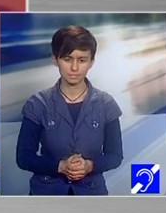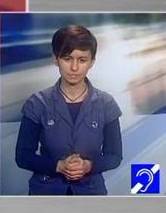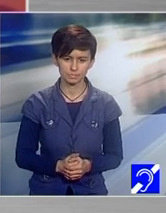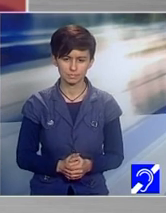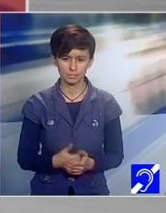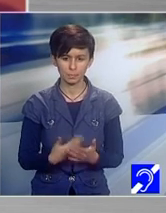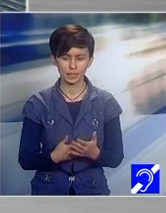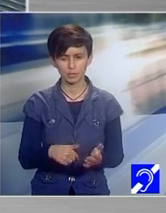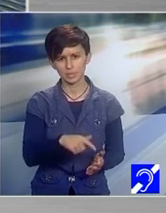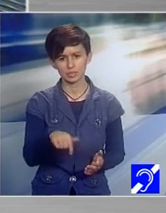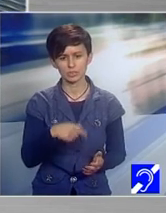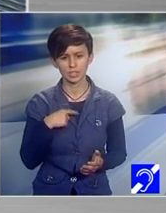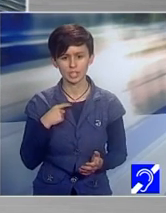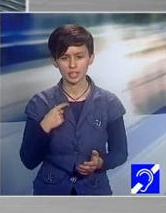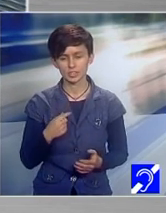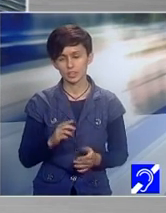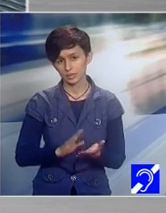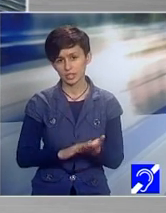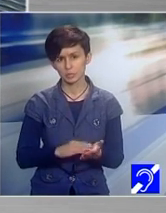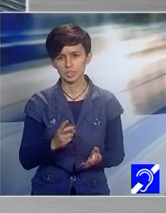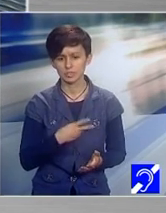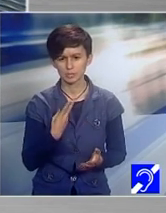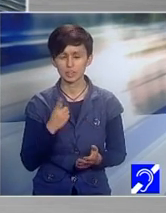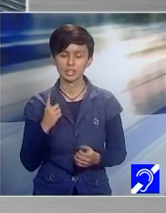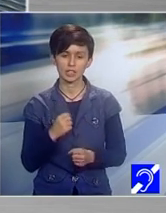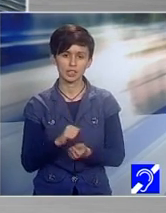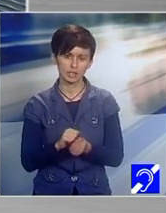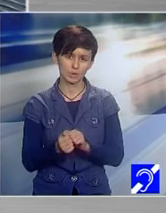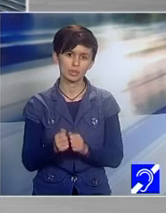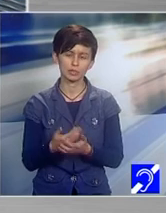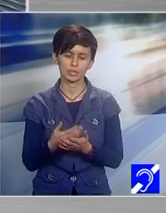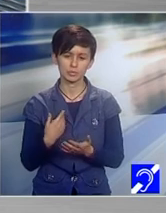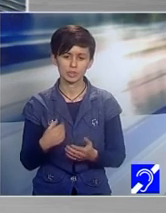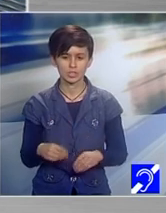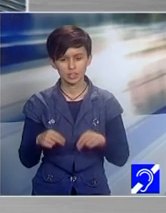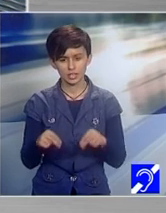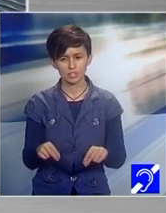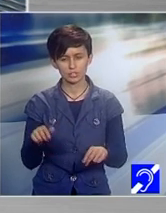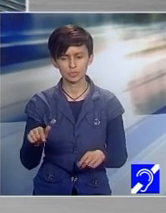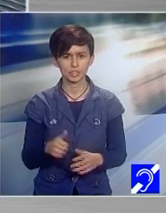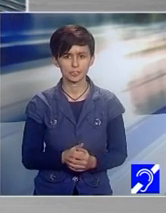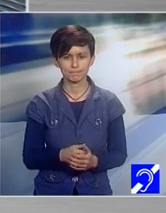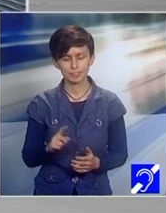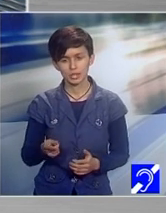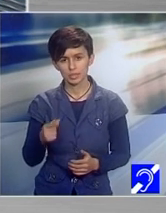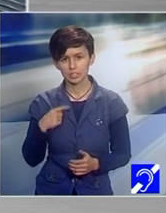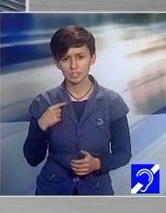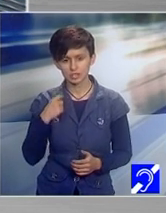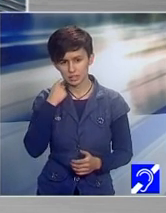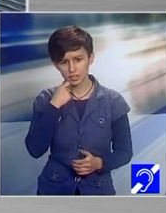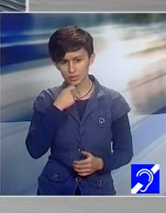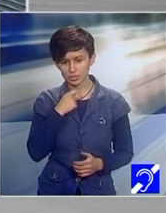pentru noi este un prilej de mândrie, dar am luptat pentru ca să facem, să fim aici. Probabil că sunt clujenii mai puțin cinici